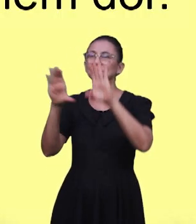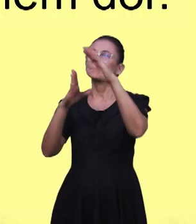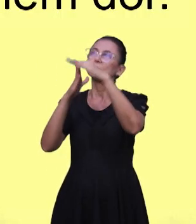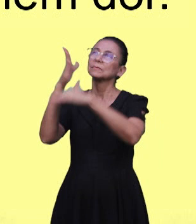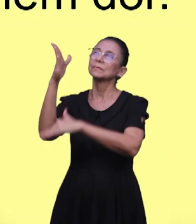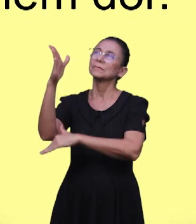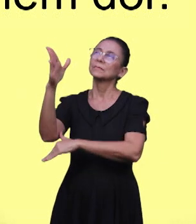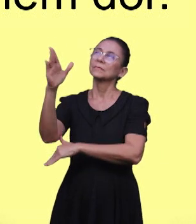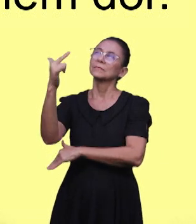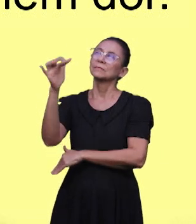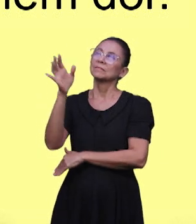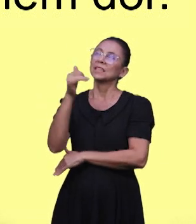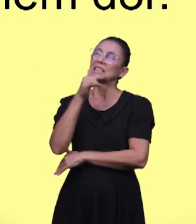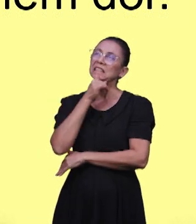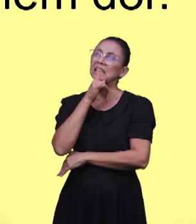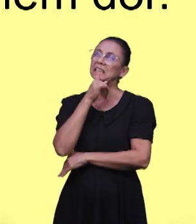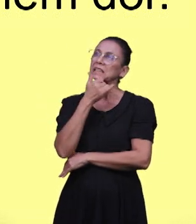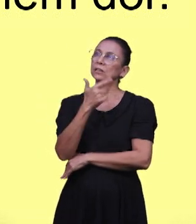ni douleur.